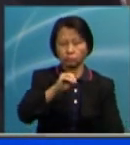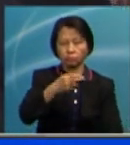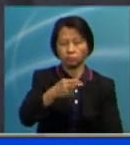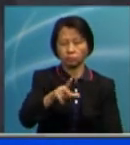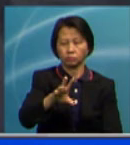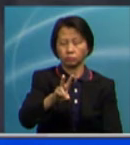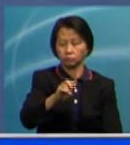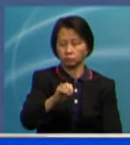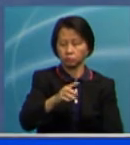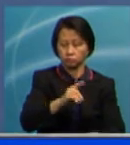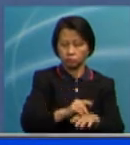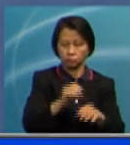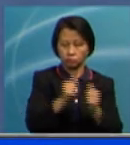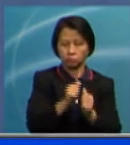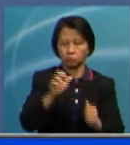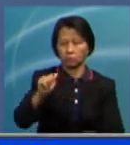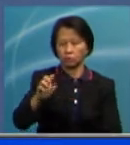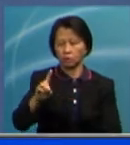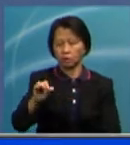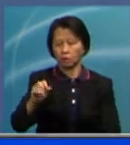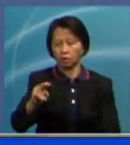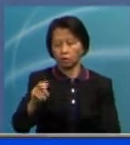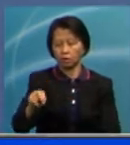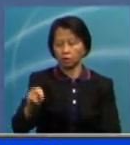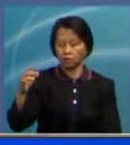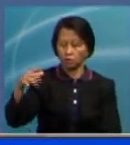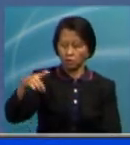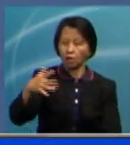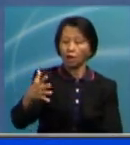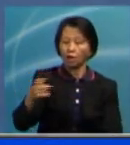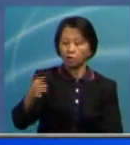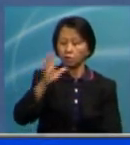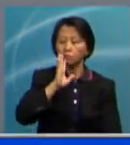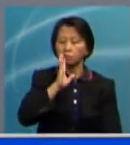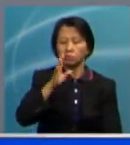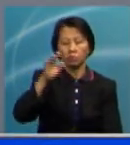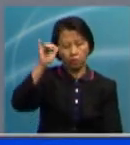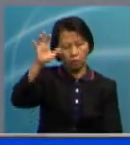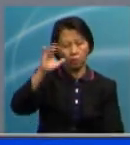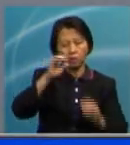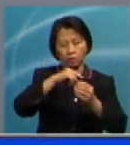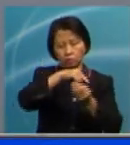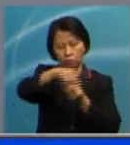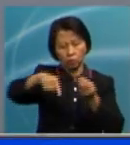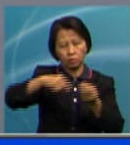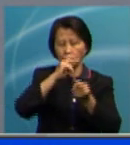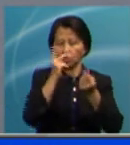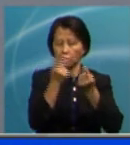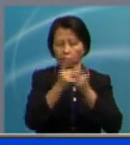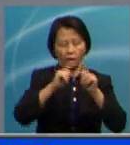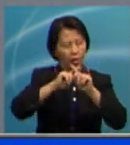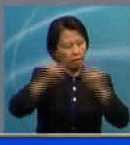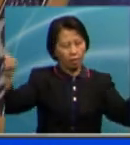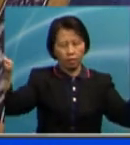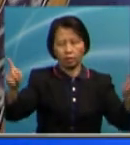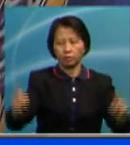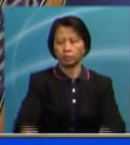MH370 dengan Adam Air bapak hermono berkata situasinya sama sekali berbeza